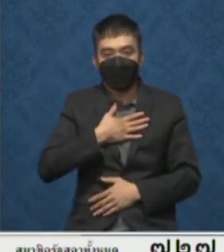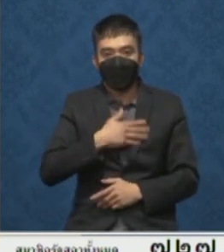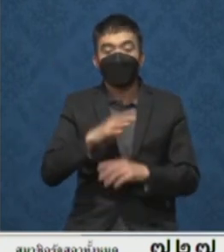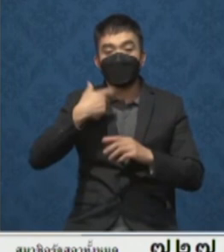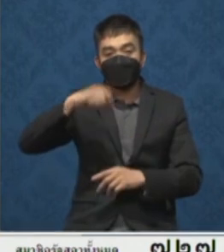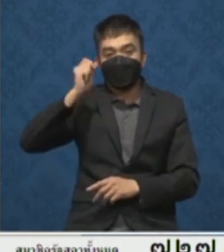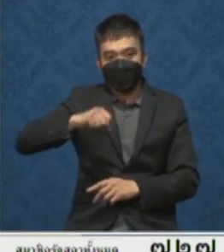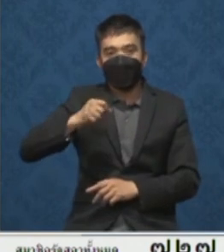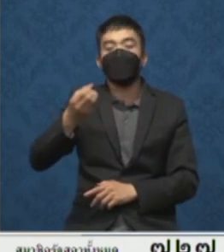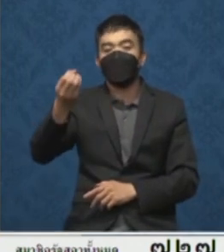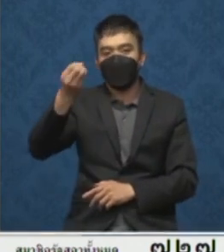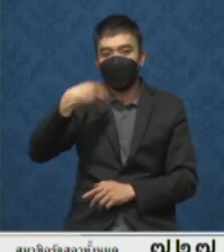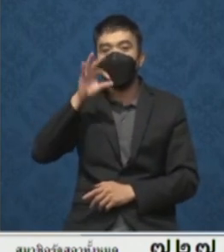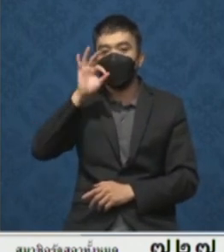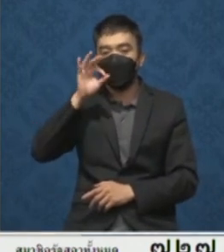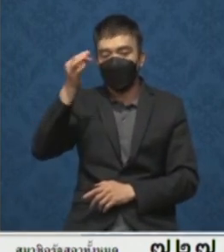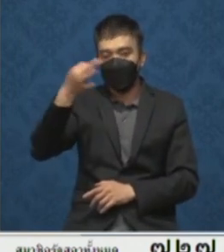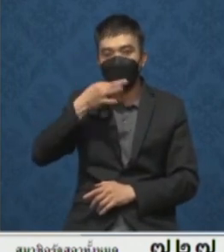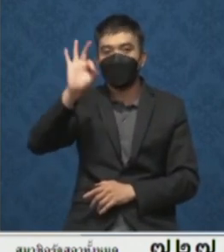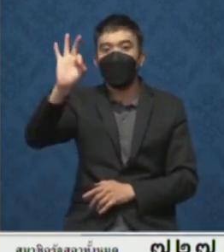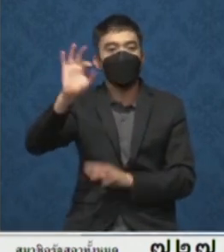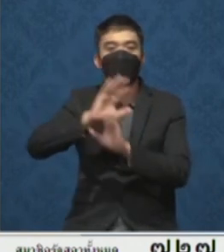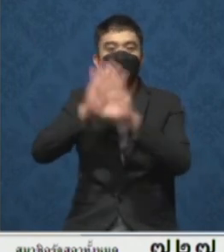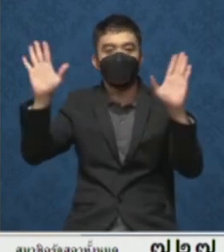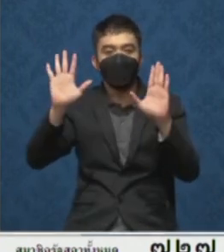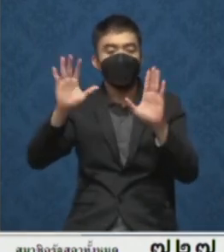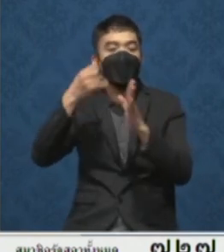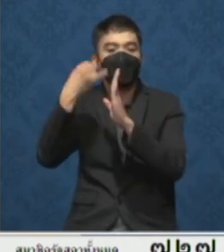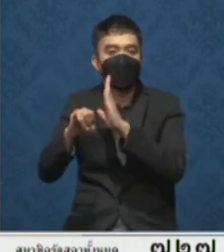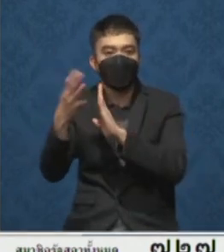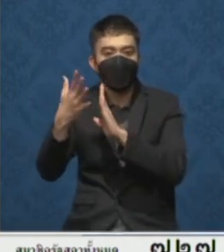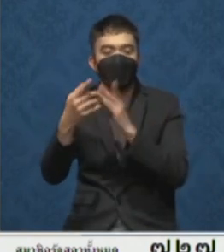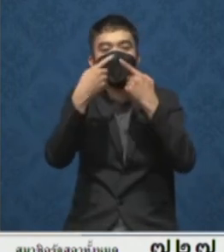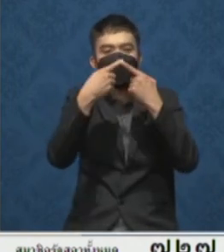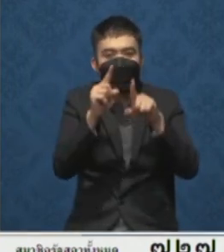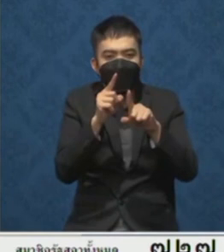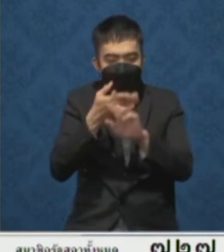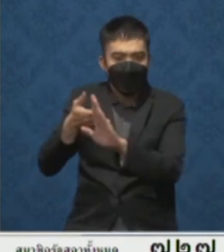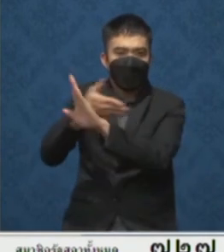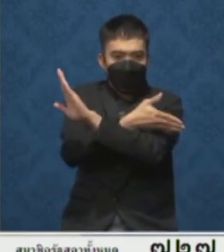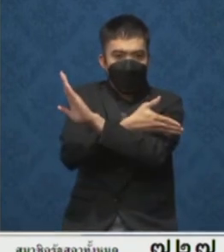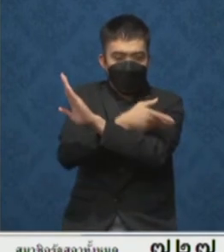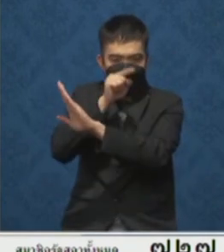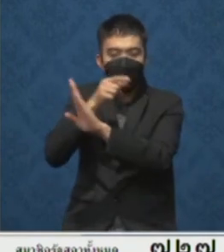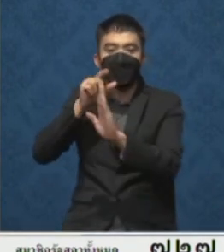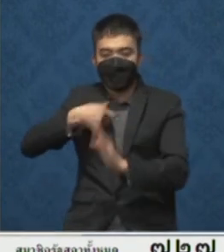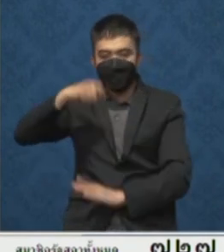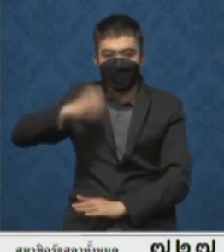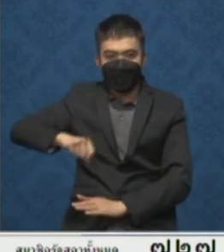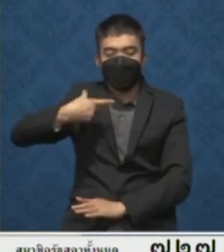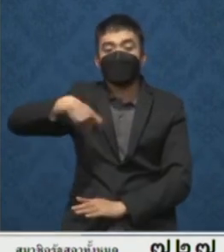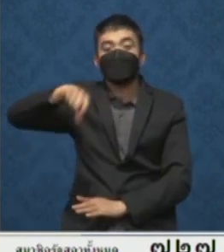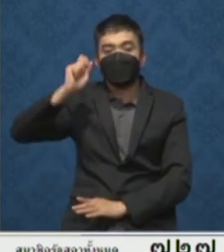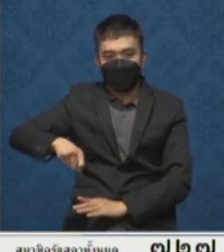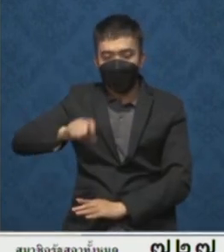ษายกฟ้องให้ดิฉันค่ะท่านประธานแต่อิสรภาพของดิฉันที่ถูกจองจำไปทั้งที่ศาลยังไม่ได้พิพากษาว่าดิฉันมีความผิด